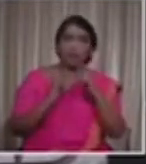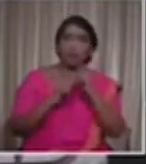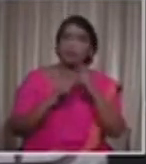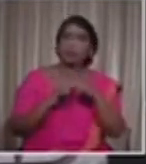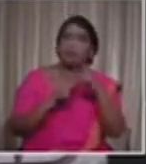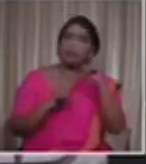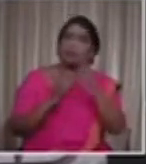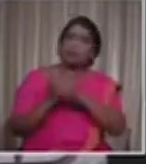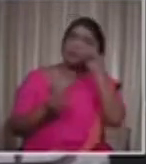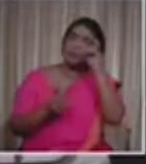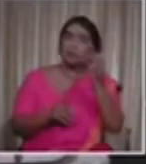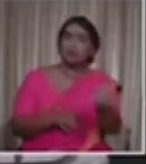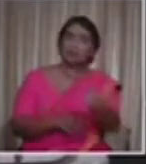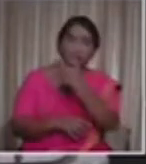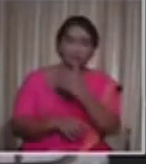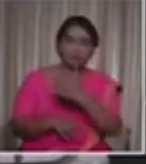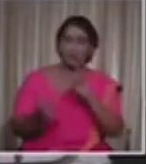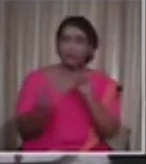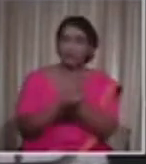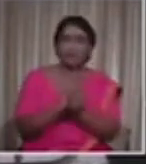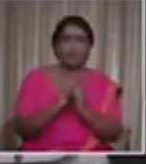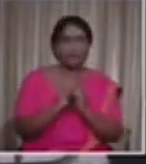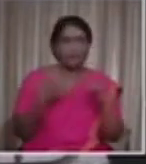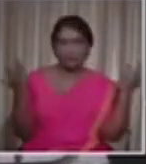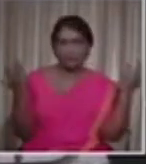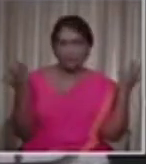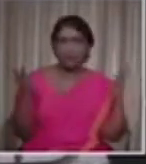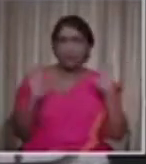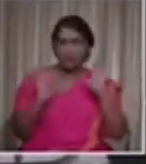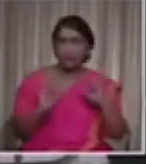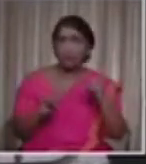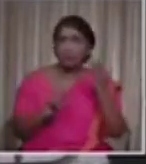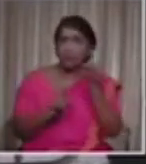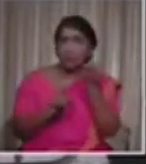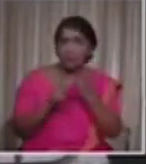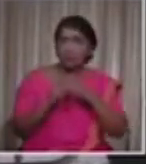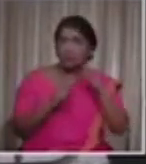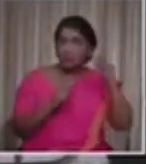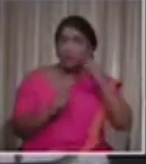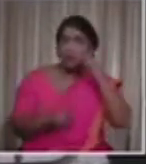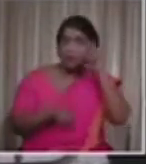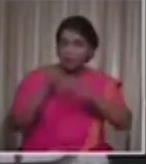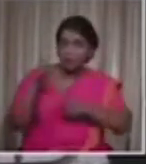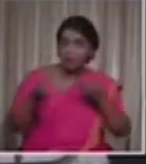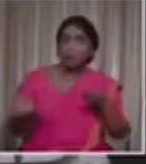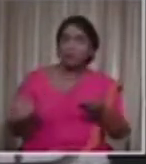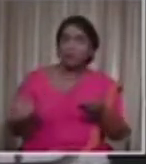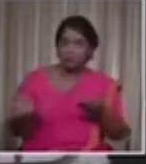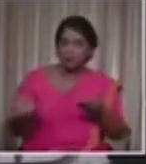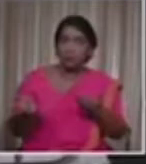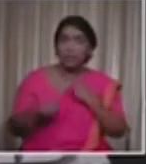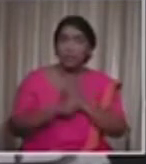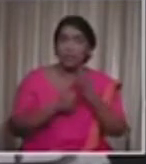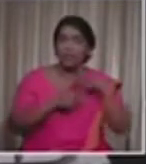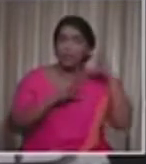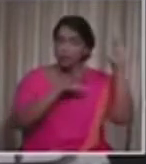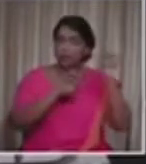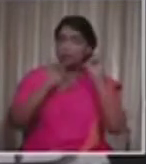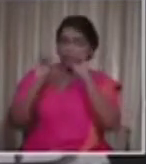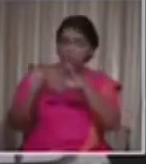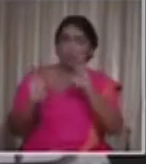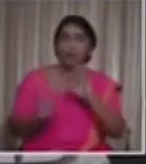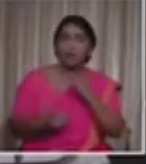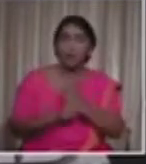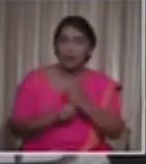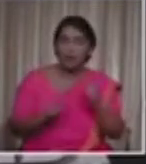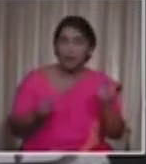ගිහින් බලන්න කියලා. මේවා හංගන්න වැඩක් නැහැ. ඒත් යම්කිසි මිලක් දීලා මේ රටේ ජනතාවට අපි ගෑස් කෙනක් දෙන්න ඕනේ. ඒ